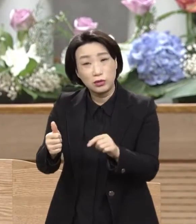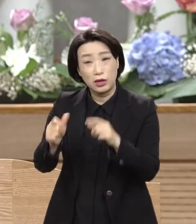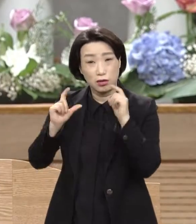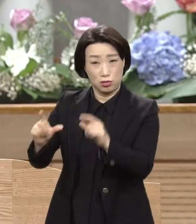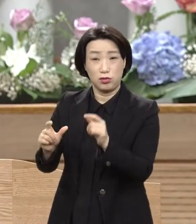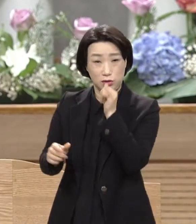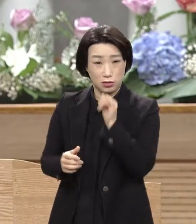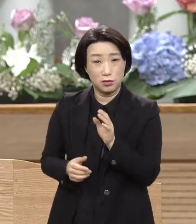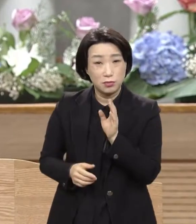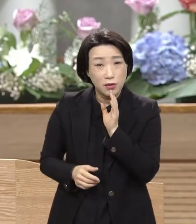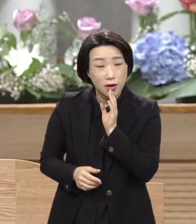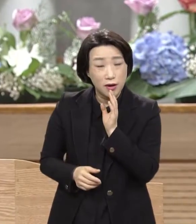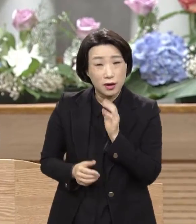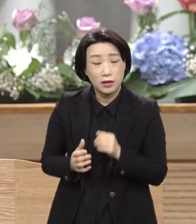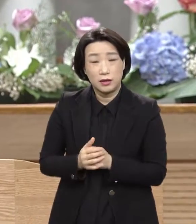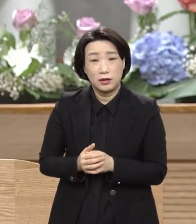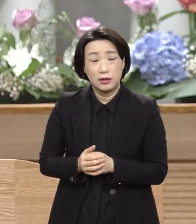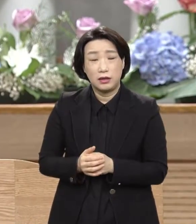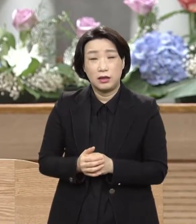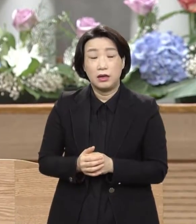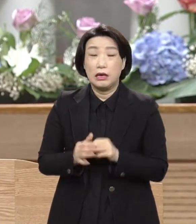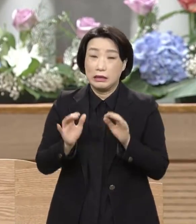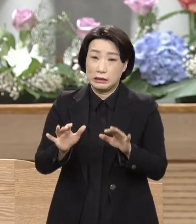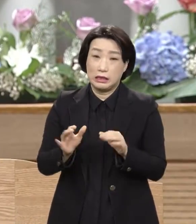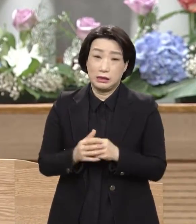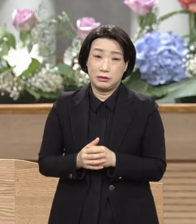예. 그리 이렇게 하니